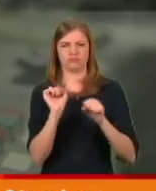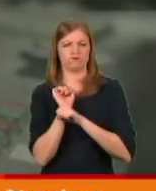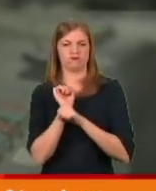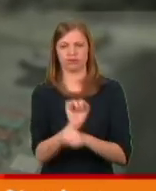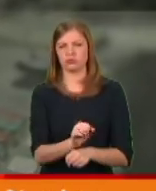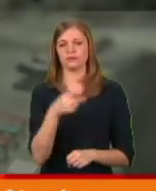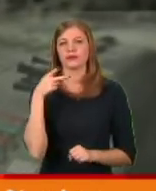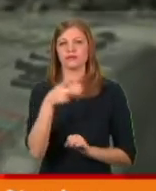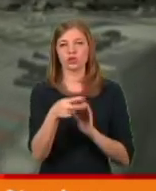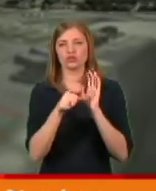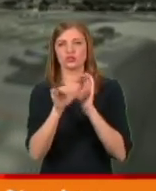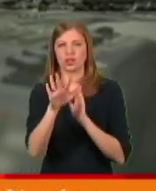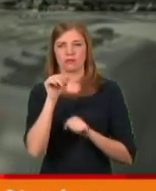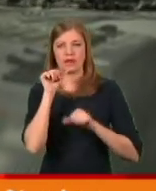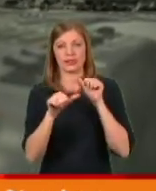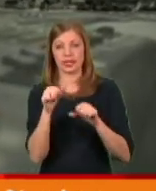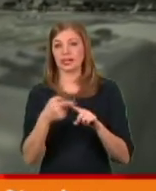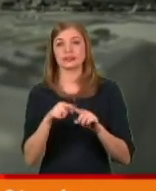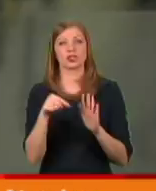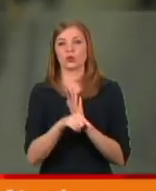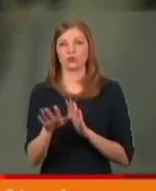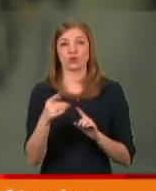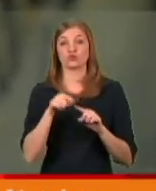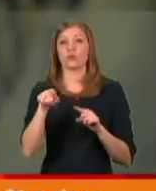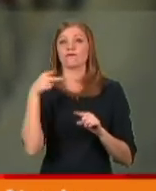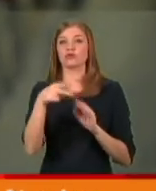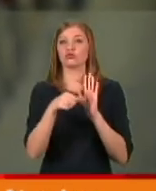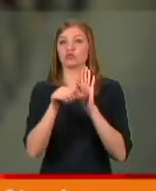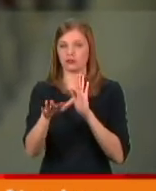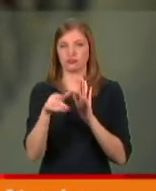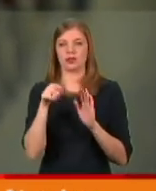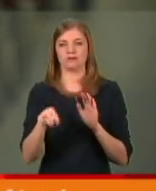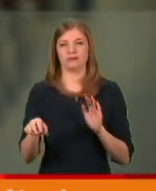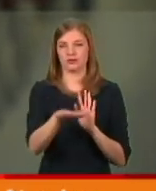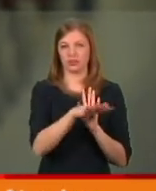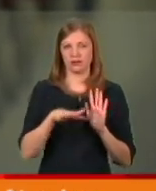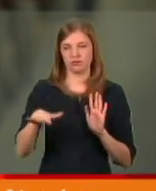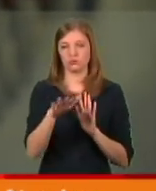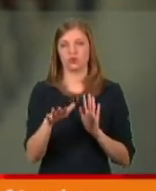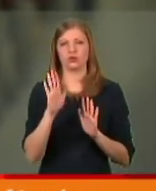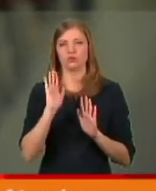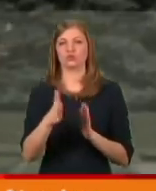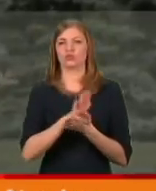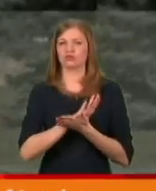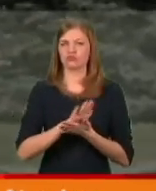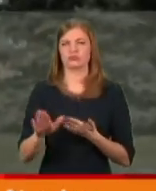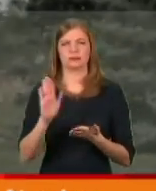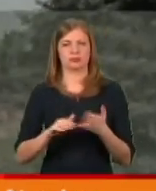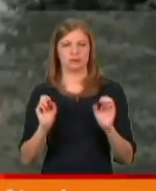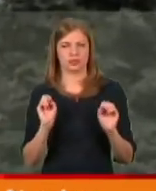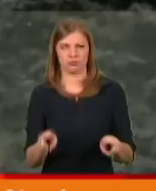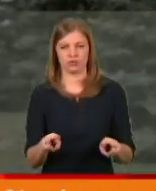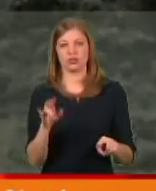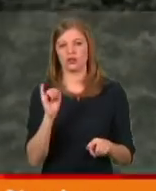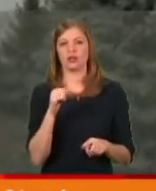– 2065 рік. І це не означає, що того ж року ЧАЕС і територія навколо неї стануть безпечними та